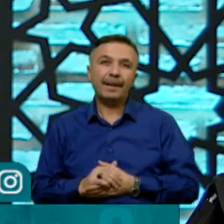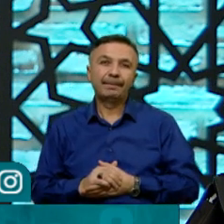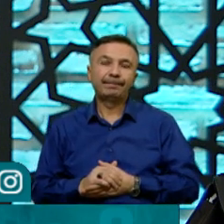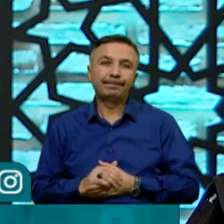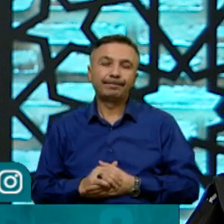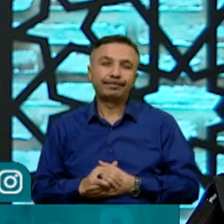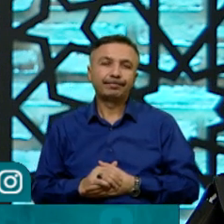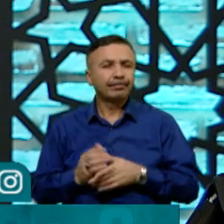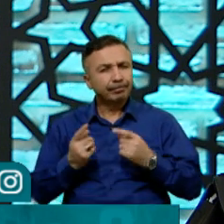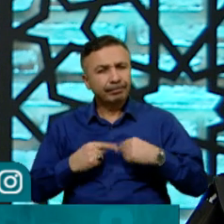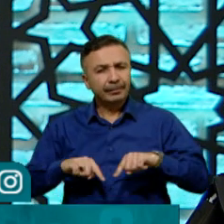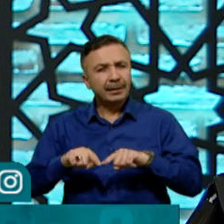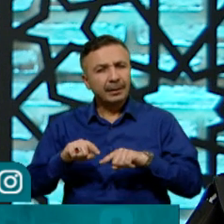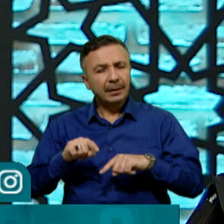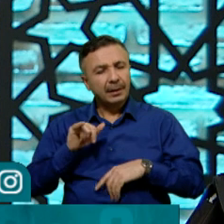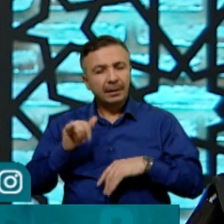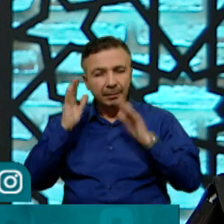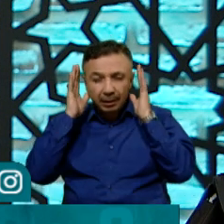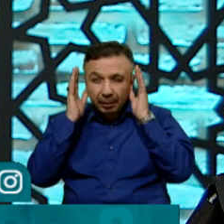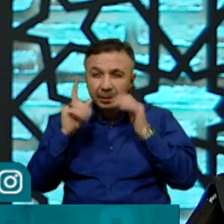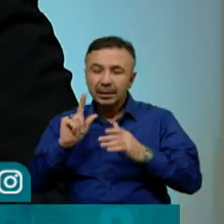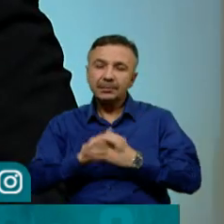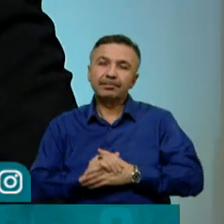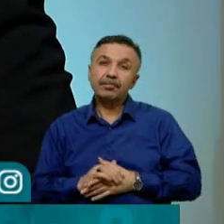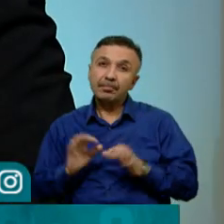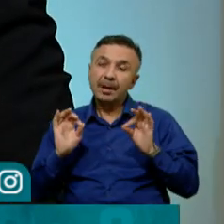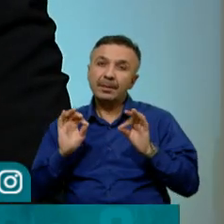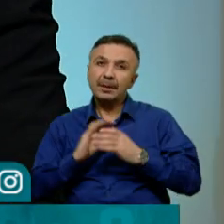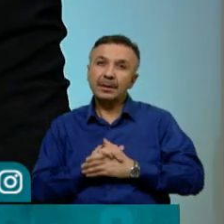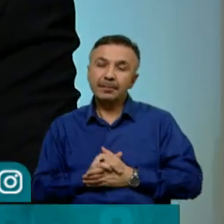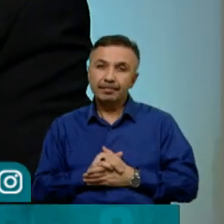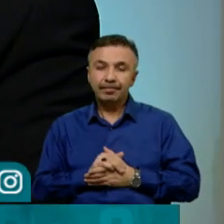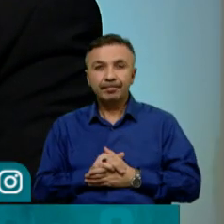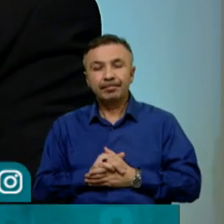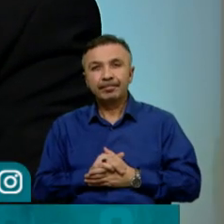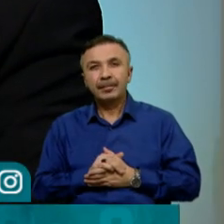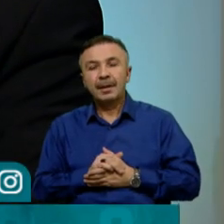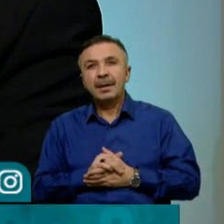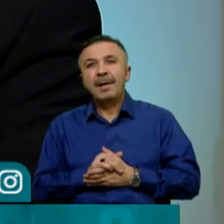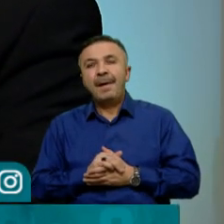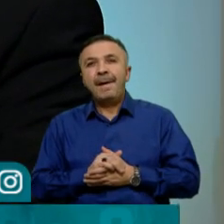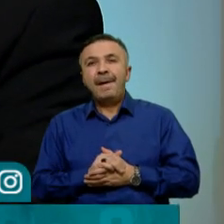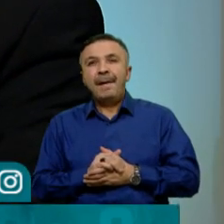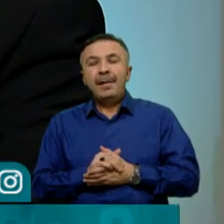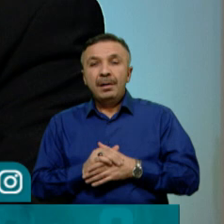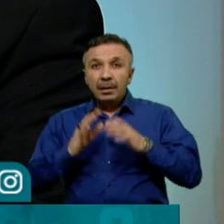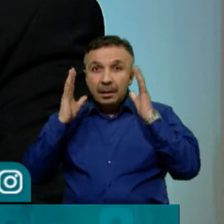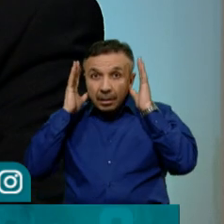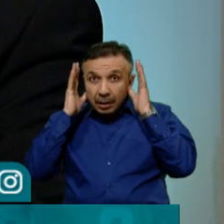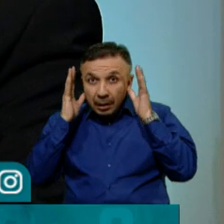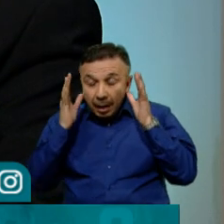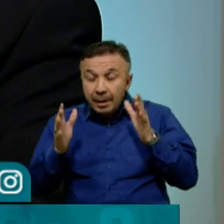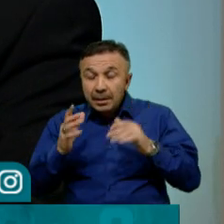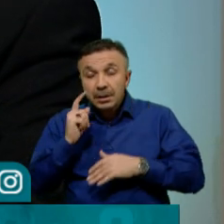kılmalıyız cevap olarak ne söylersiniz Elbette ki yani bağlama değiştireceğiz namazı illaki